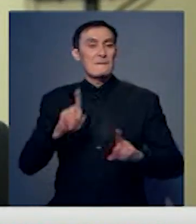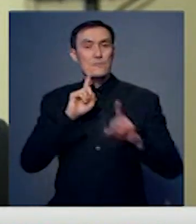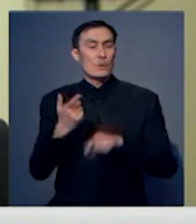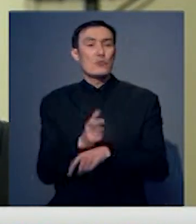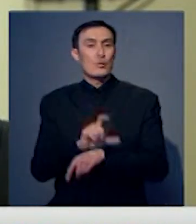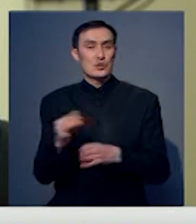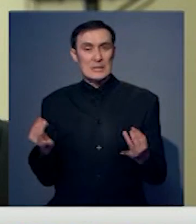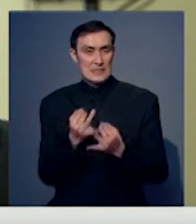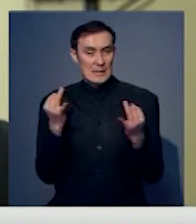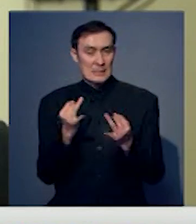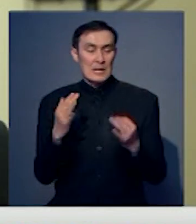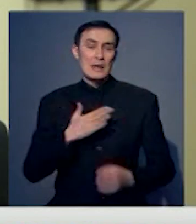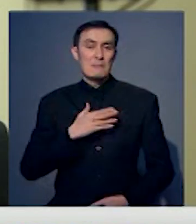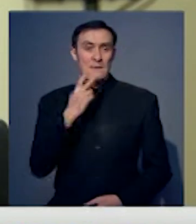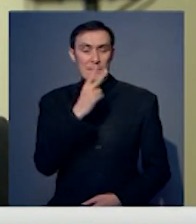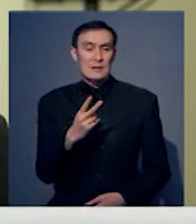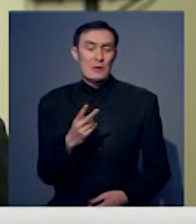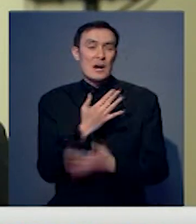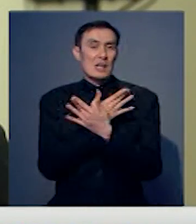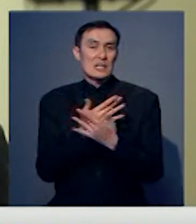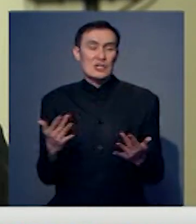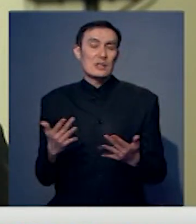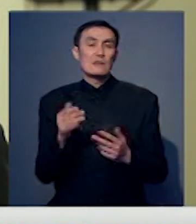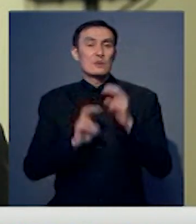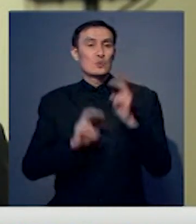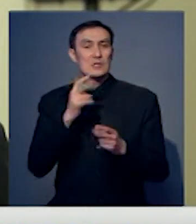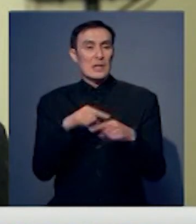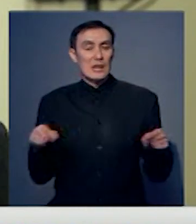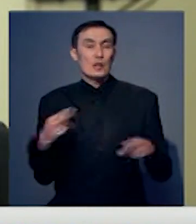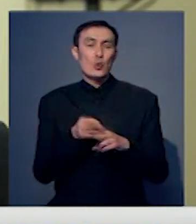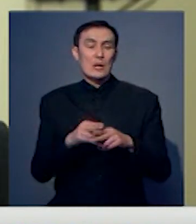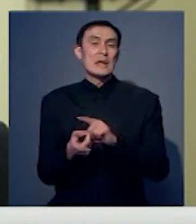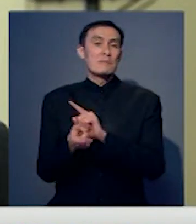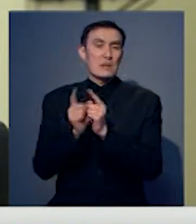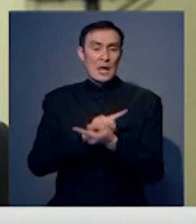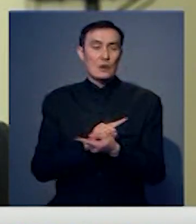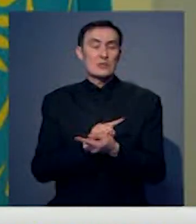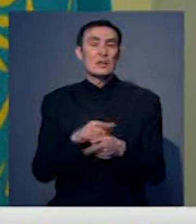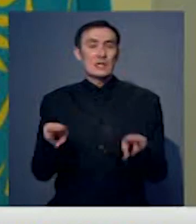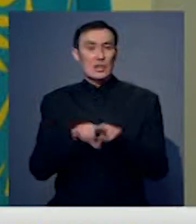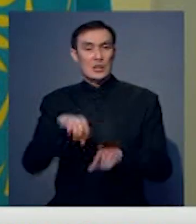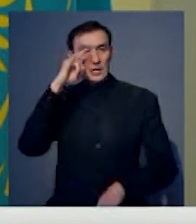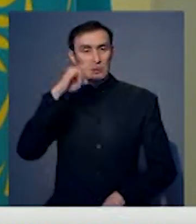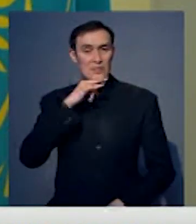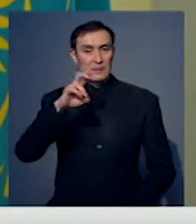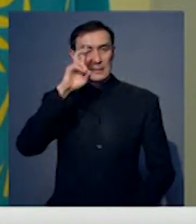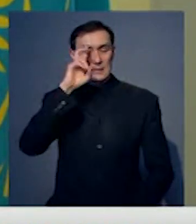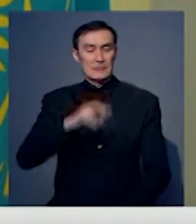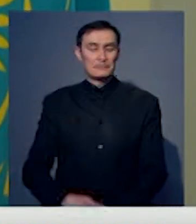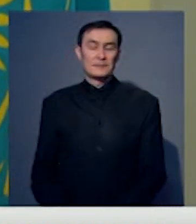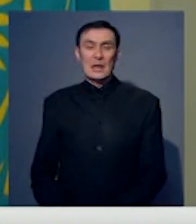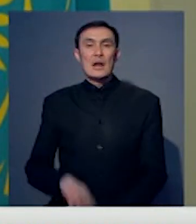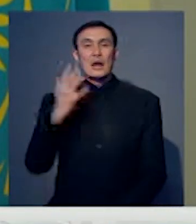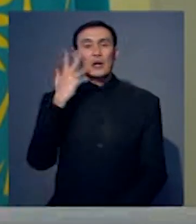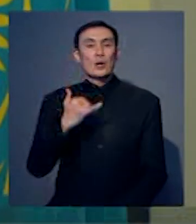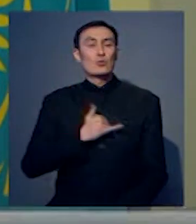чрезвычайно интересны, потому что мы видим всю панель разных видов индустрии, которые меняются вместе со страной. Когда у